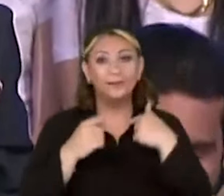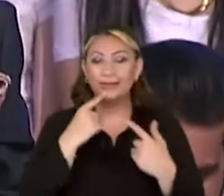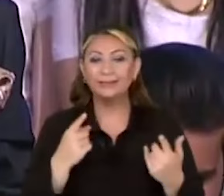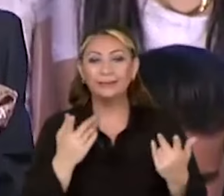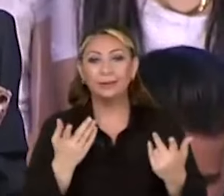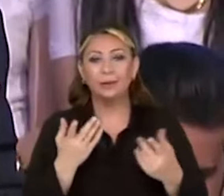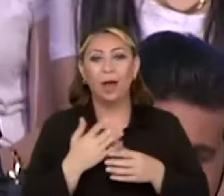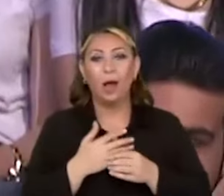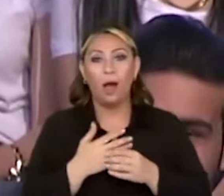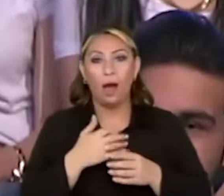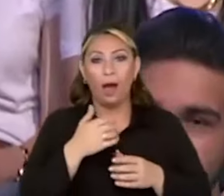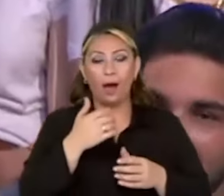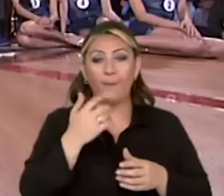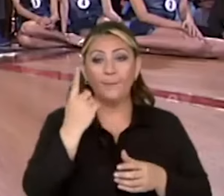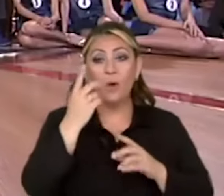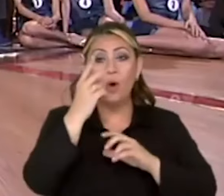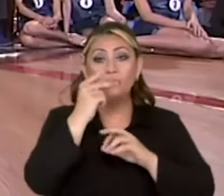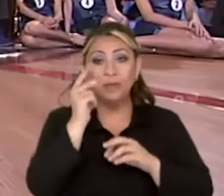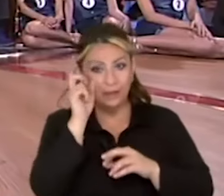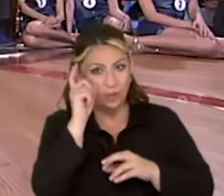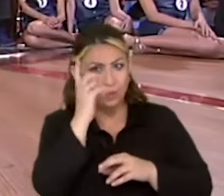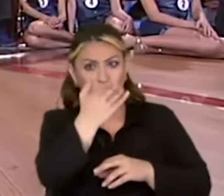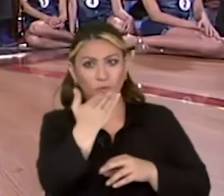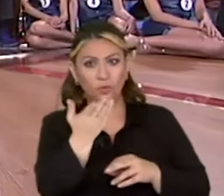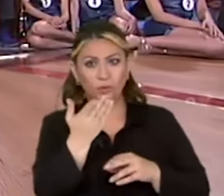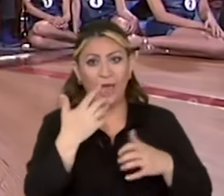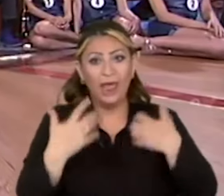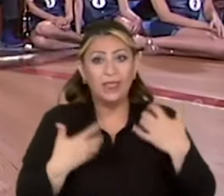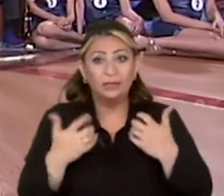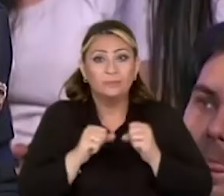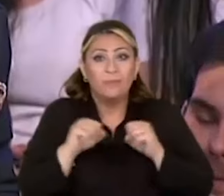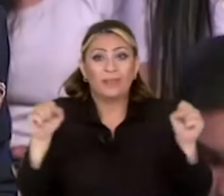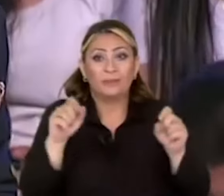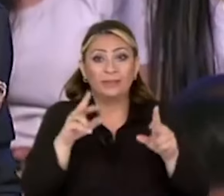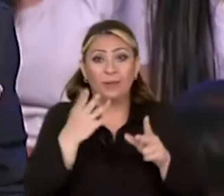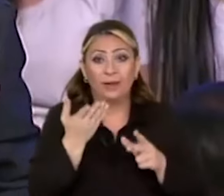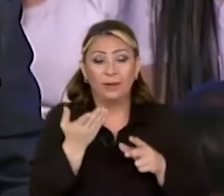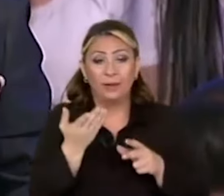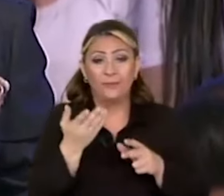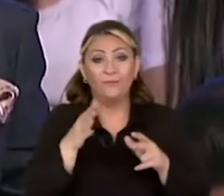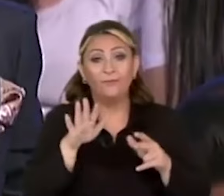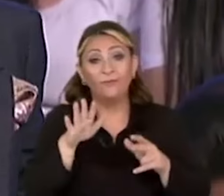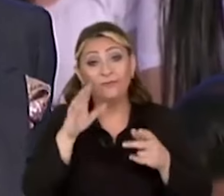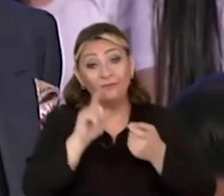mi? Yani adam ya bir de Özkan'ı tanıyoruz. Enerji patlaması. Özkan'ı tanıyoruz. Ve